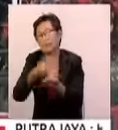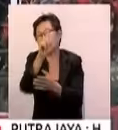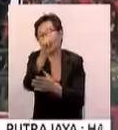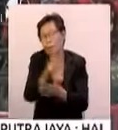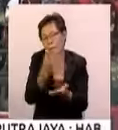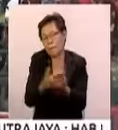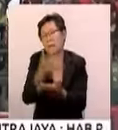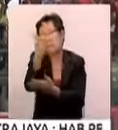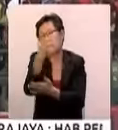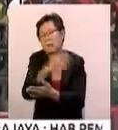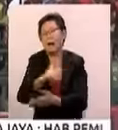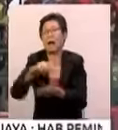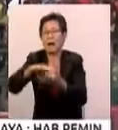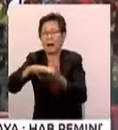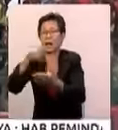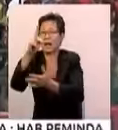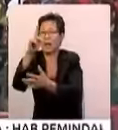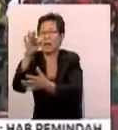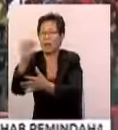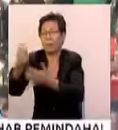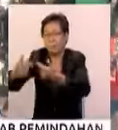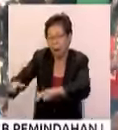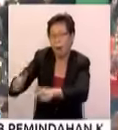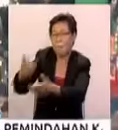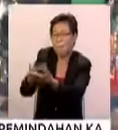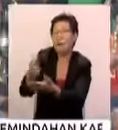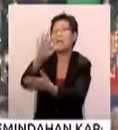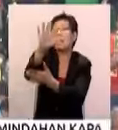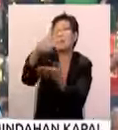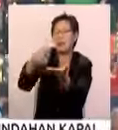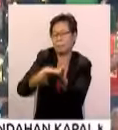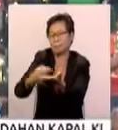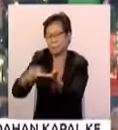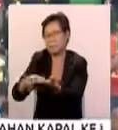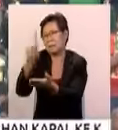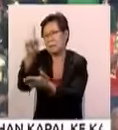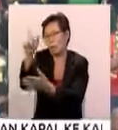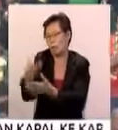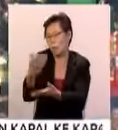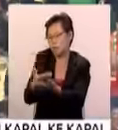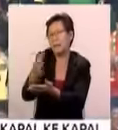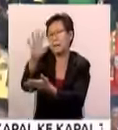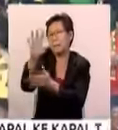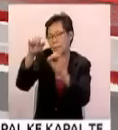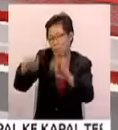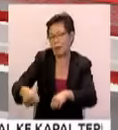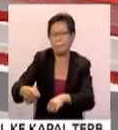bagi pemegang kad keahlian KFA dibenarkan membeli 5 keping tiket seorang.